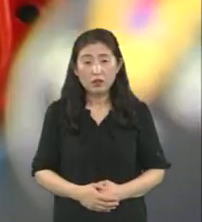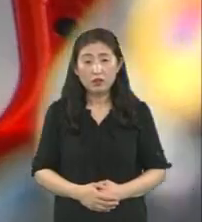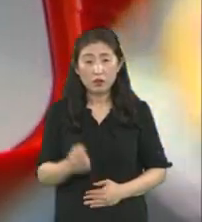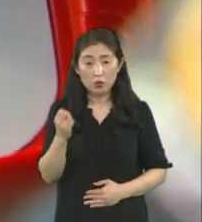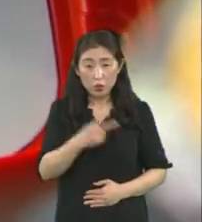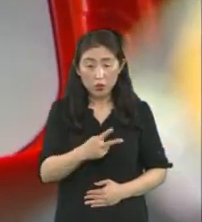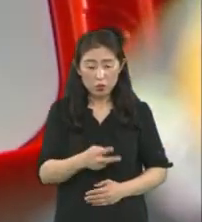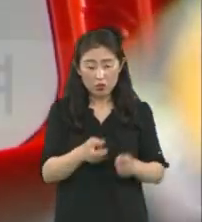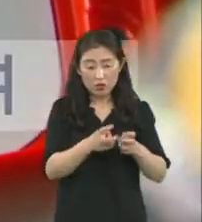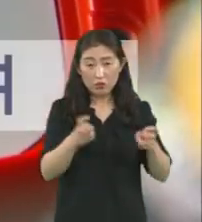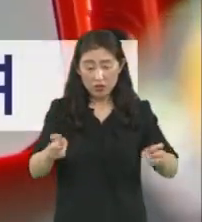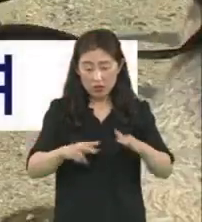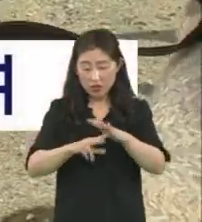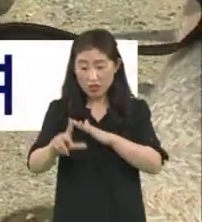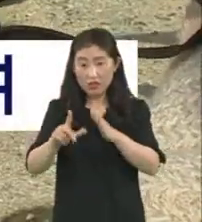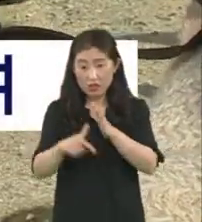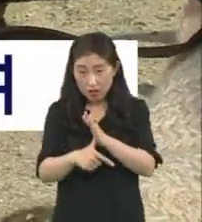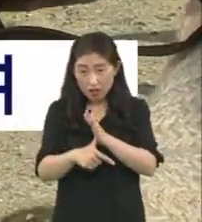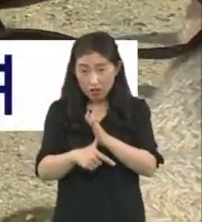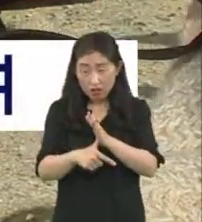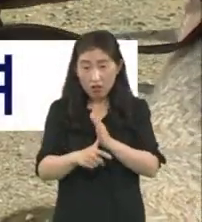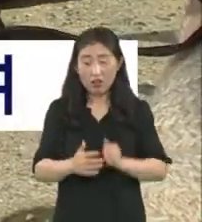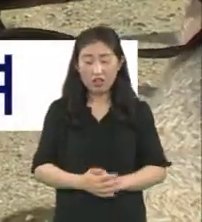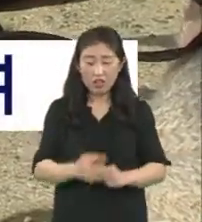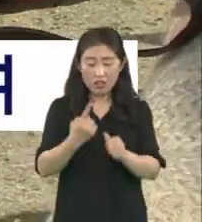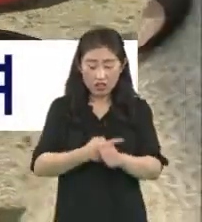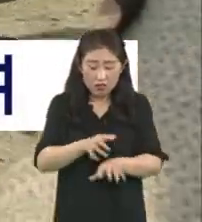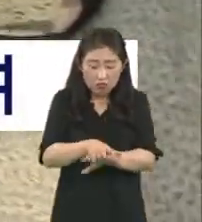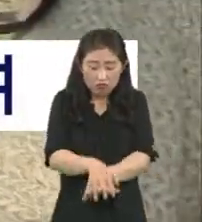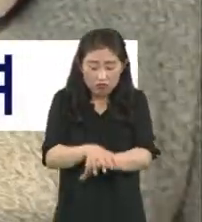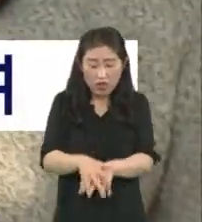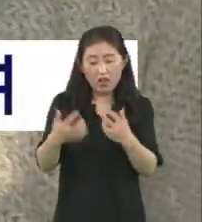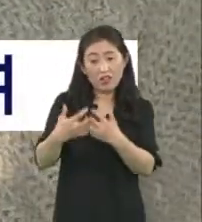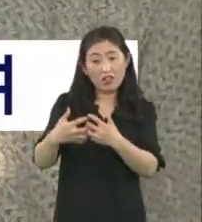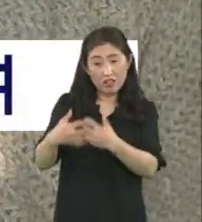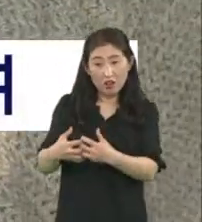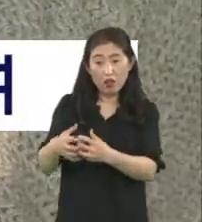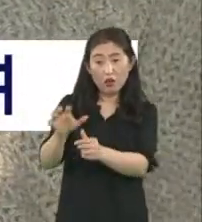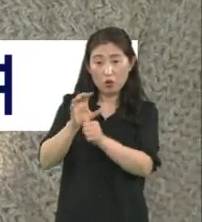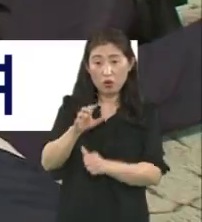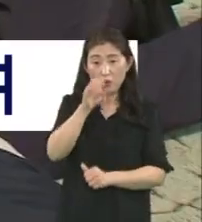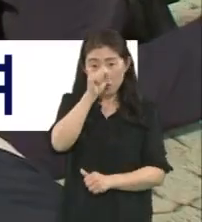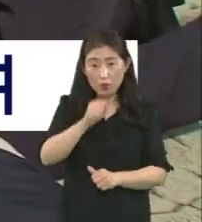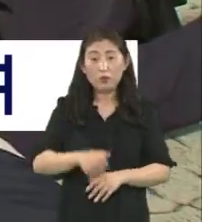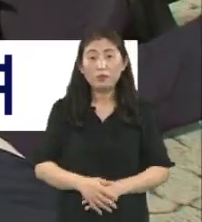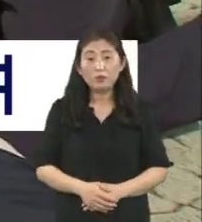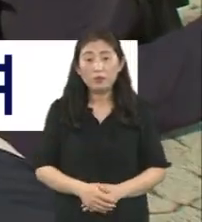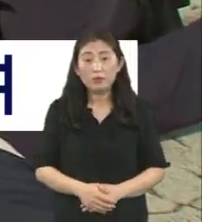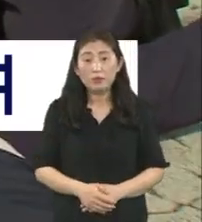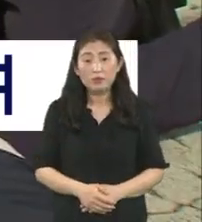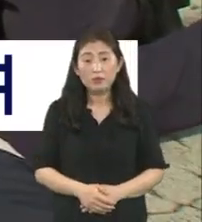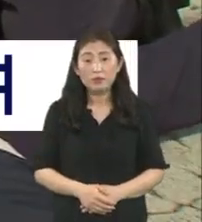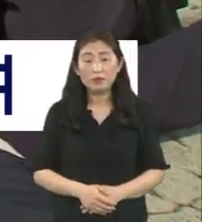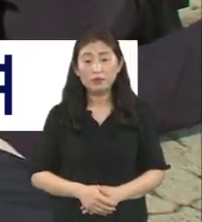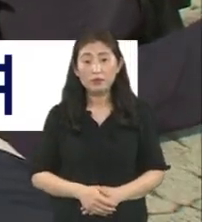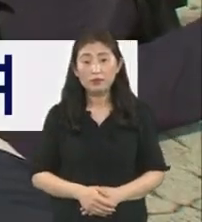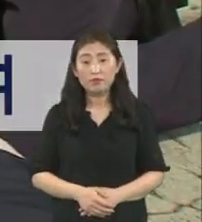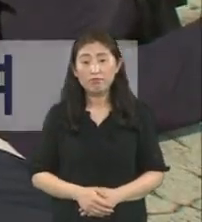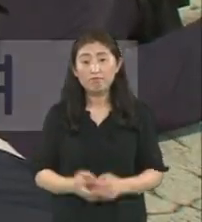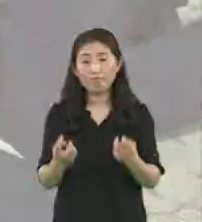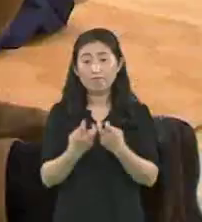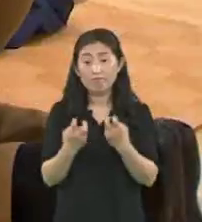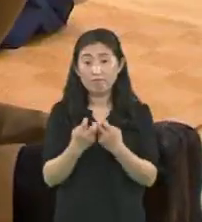함께 터미널이나 지하철 역사에 설치되어 있는 자동 심장 충격기를 사용하는 것도 심정지 환자 생존율을 높이는